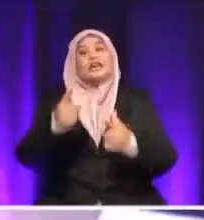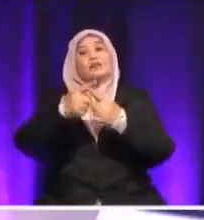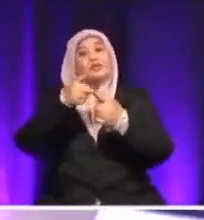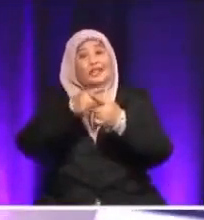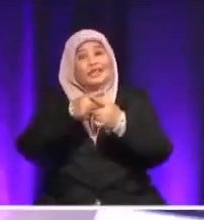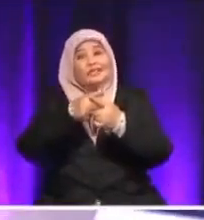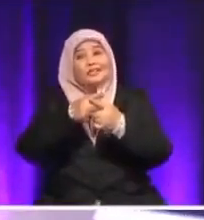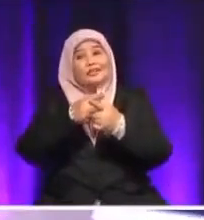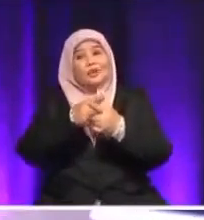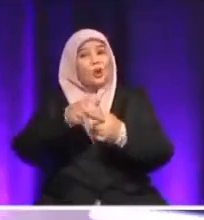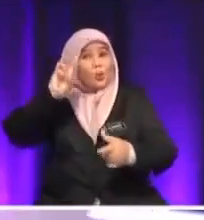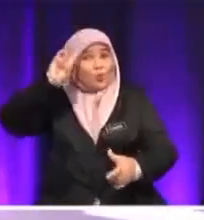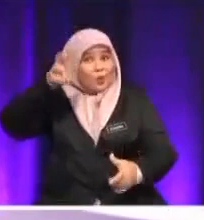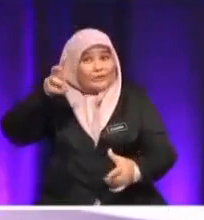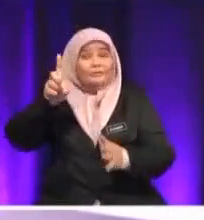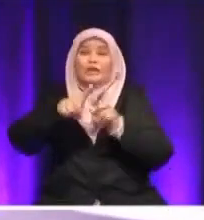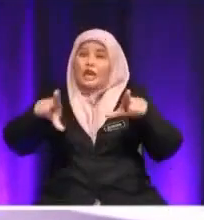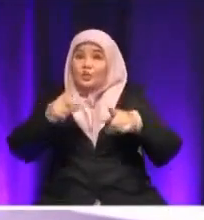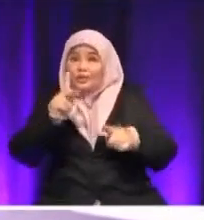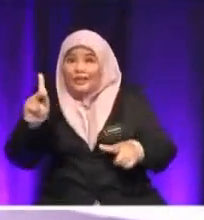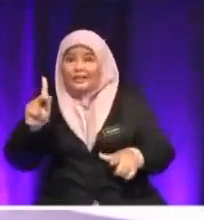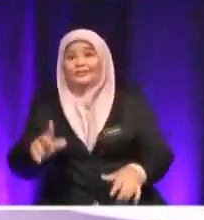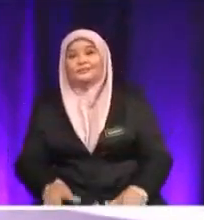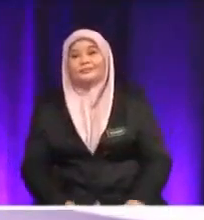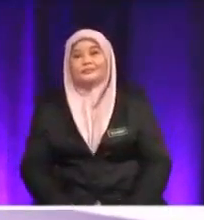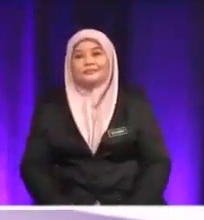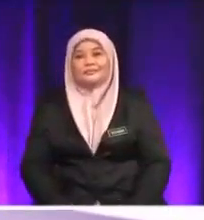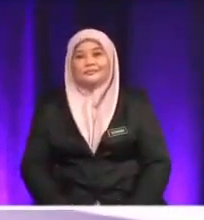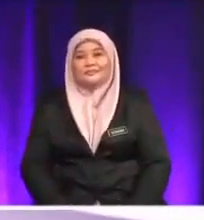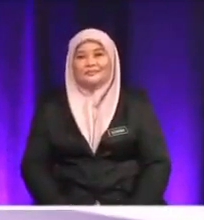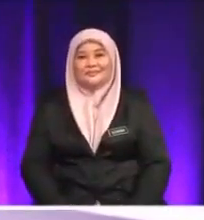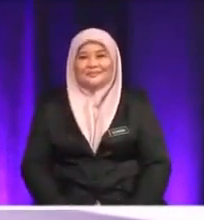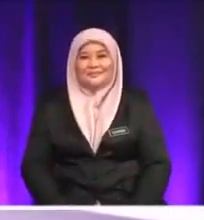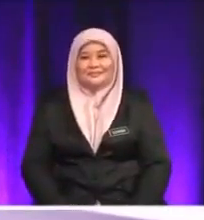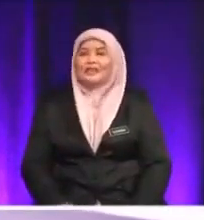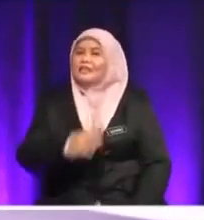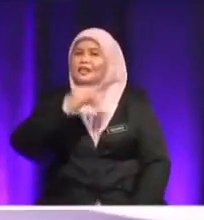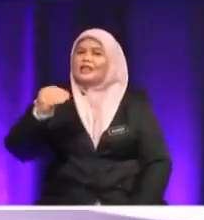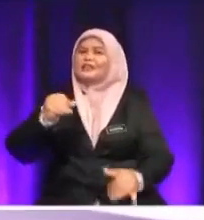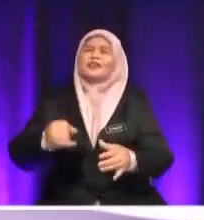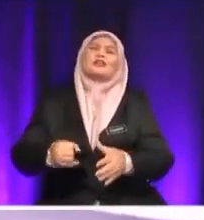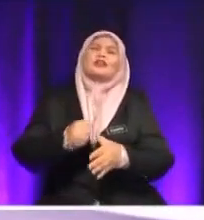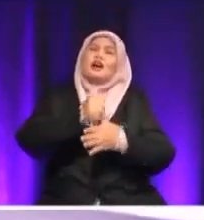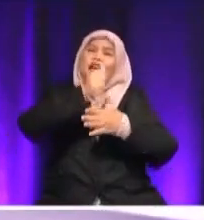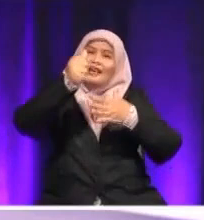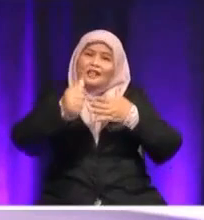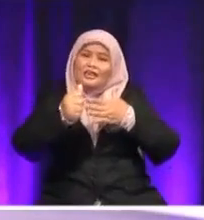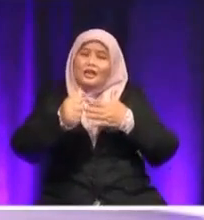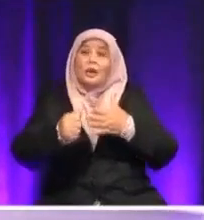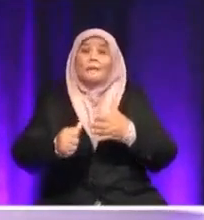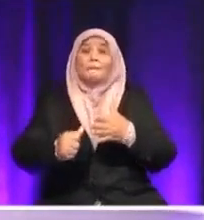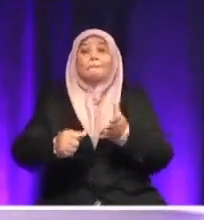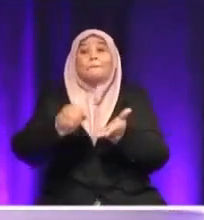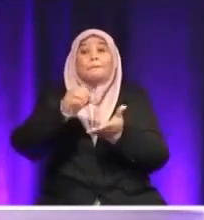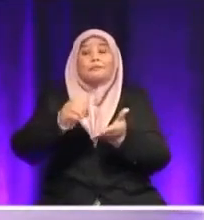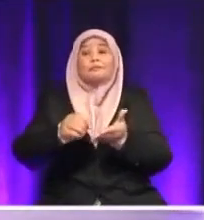Kemudian wajib dilaksanakan. Okey. Dan yang terakhir,